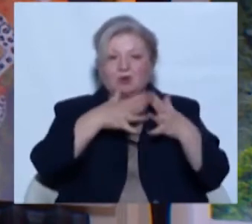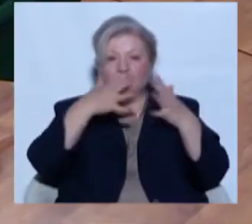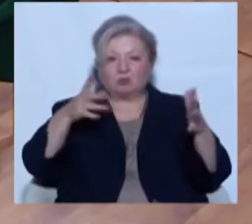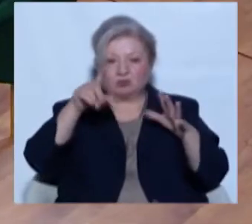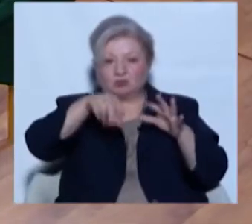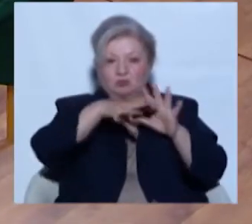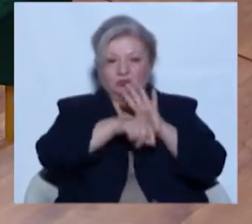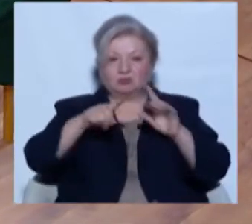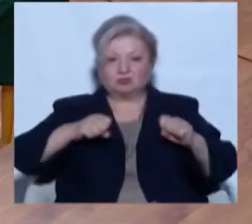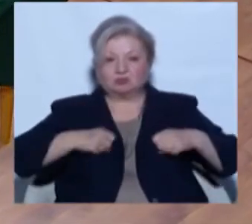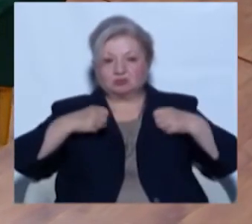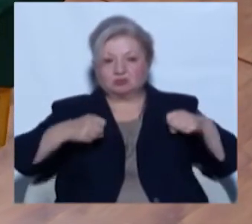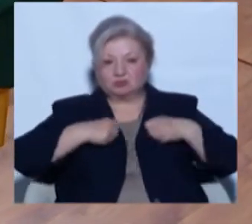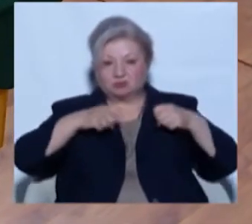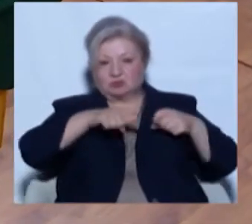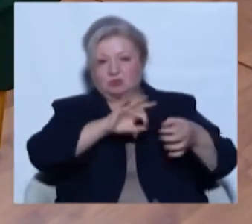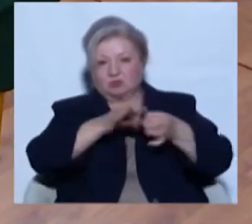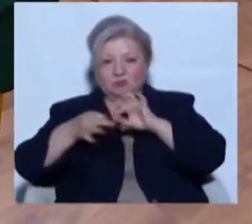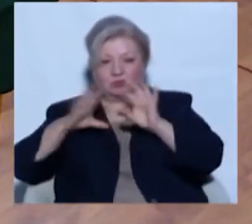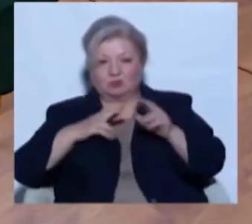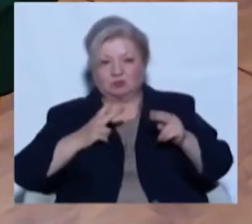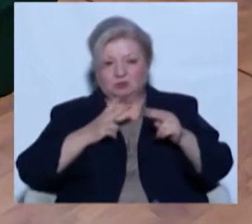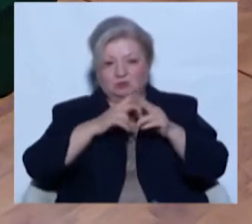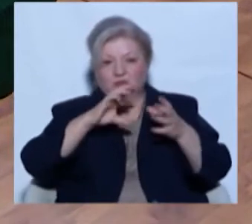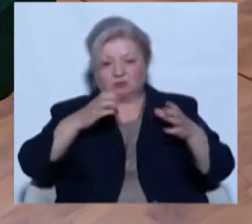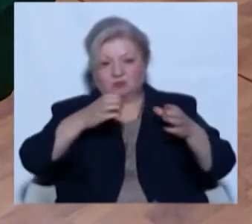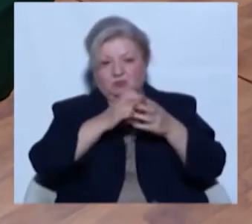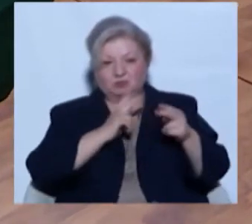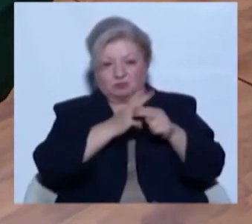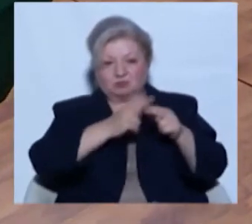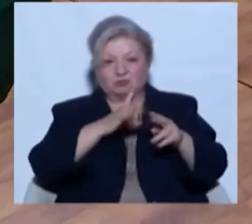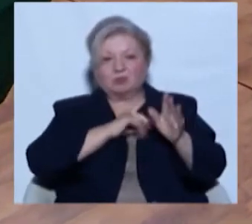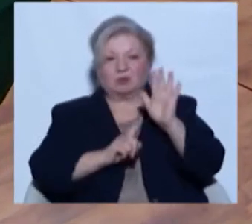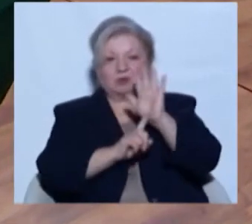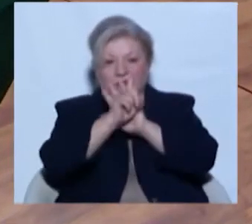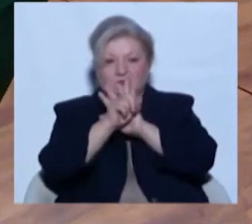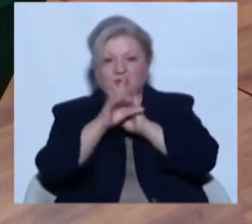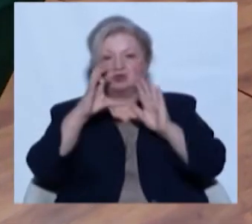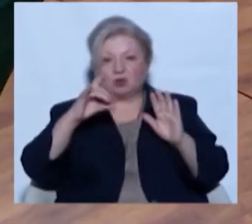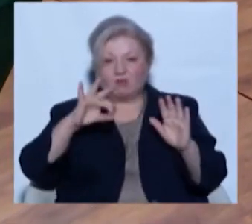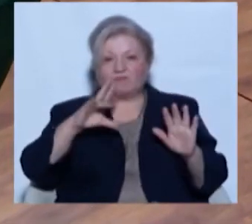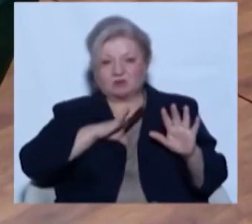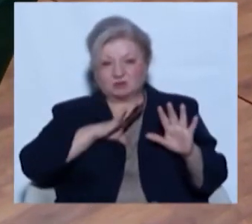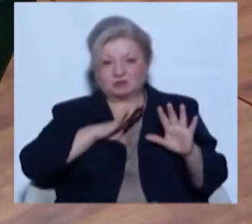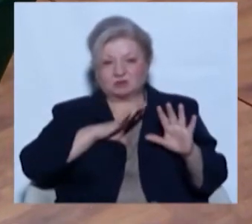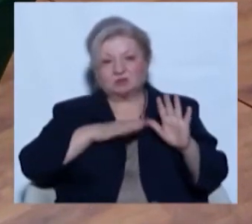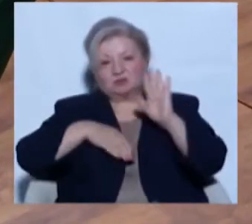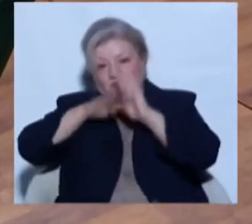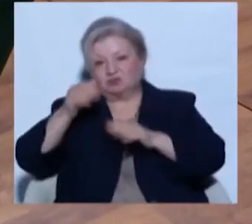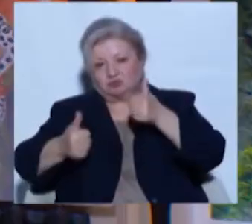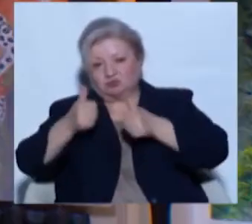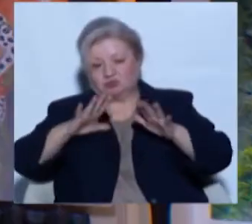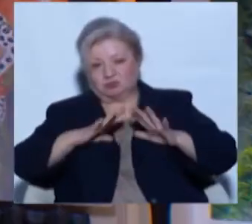იყო, სცადა ამ პროცესების ძალისმიერი მეთოდებით დაკომპენსირება და დაიწყო, ნუ სლოვენია შედარებით უფრო მშვიდობიანად